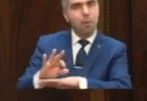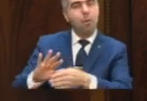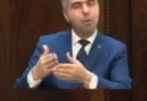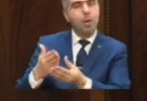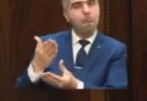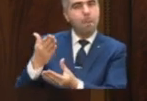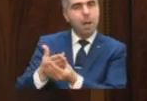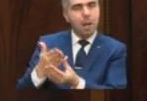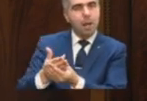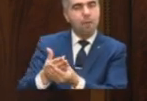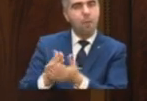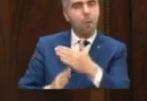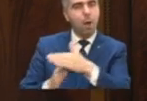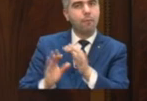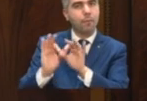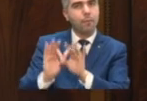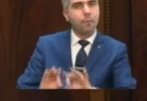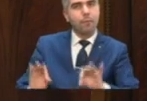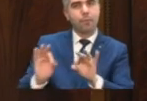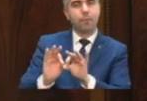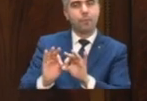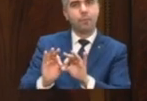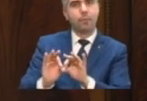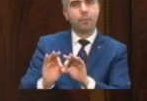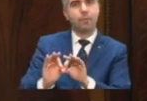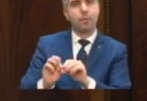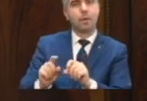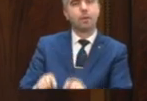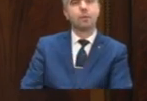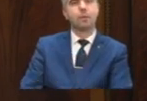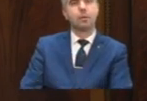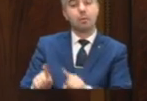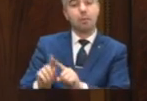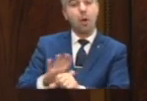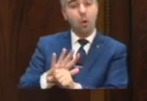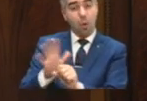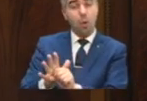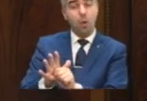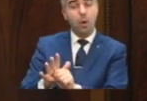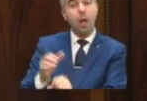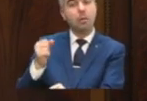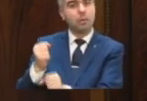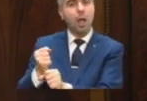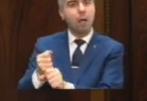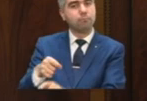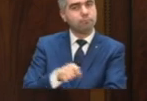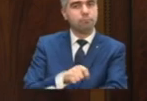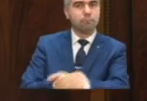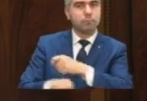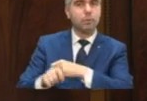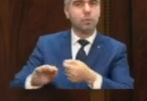الدواسه وما وقفش الدواسه. تبارك الله راه بوندون في عهد الجائحه وحنا خدامين واللي